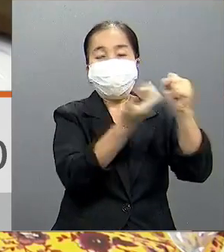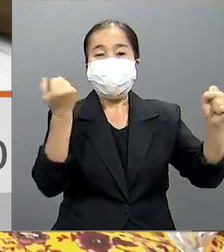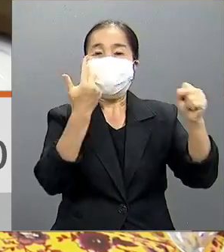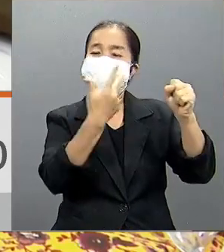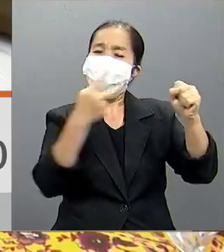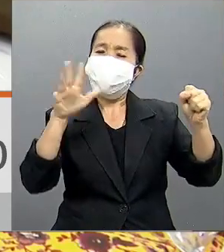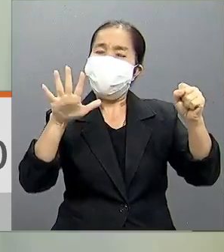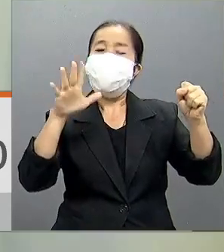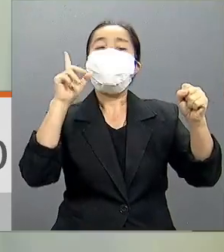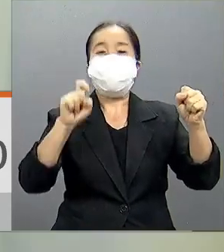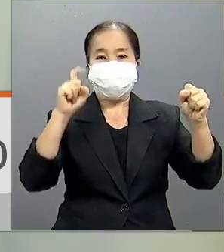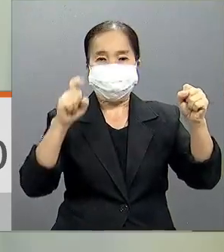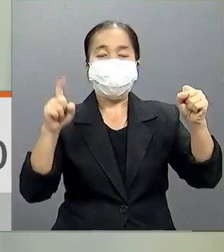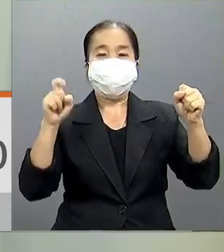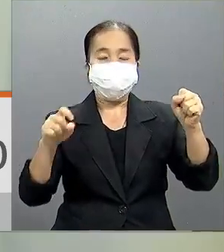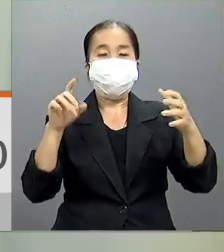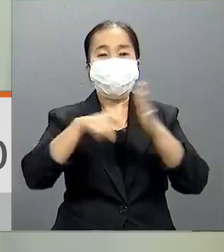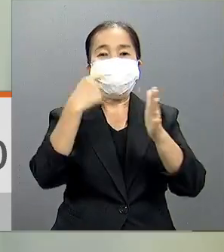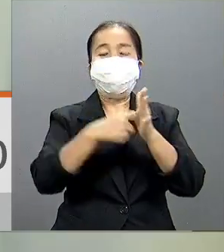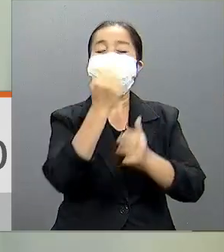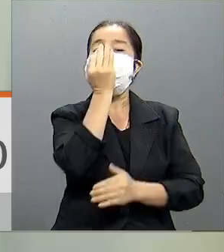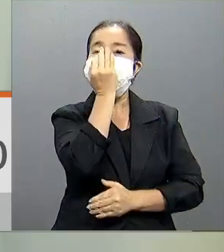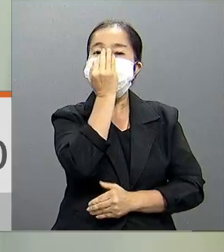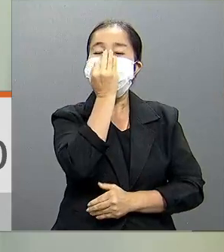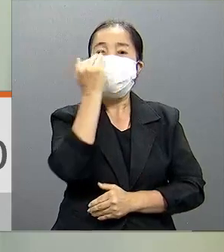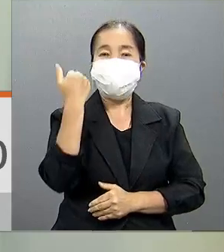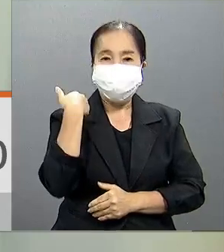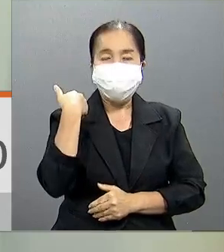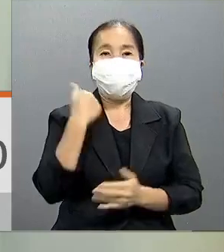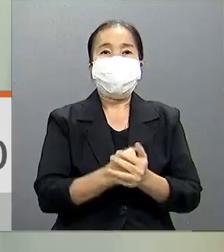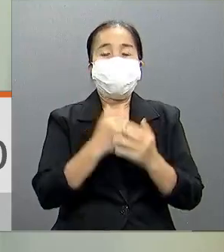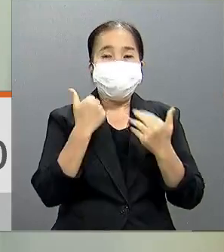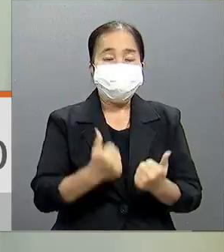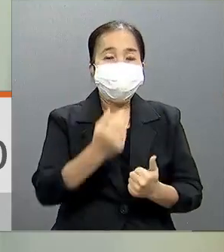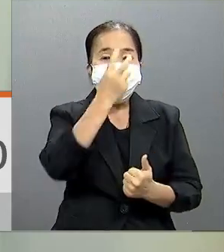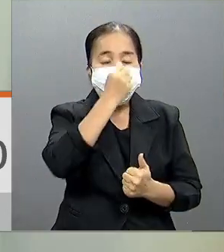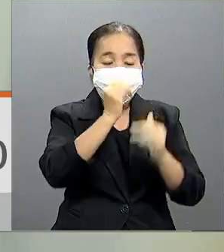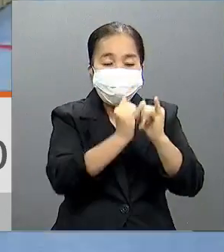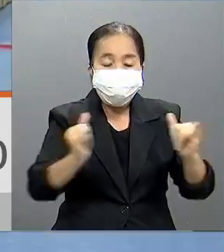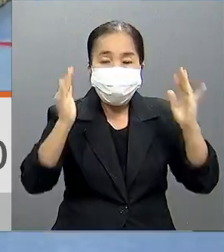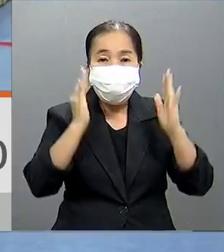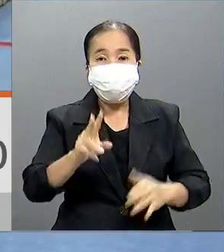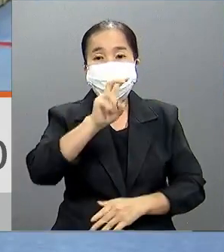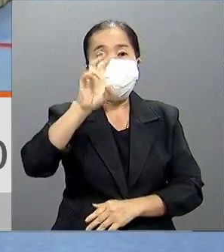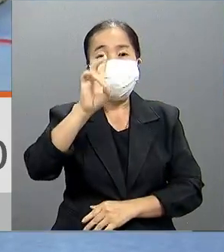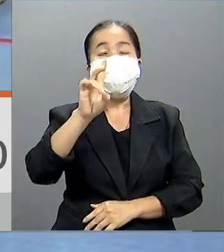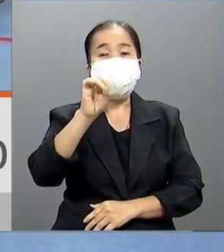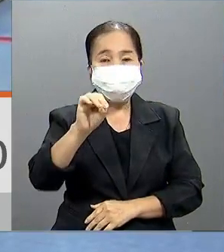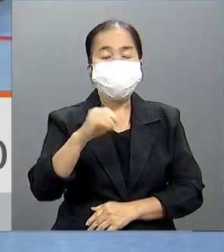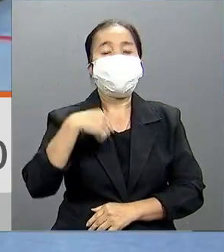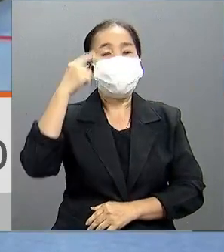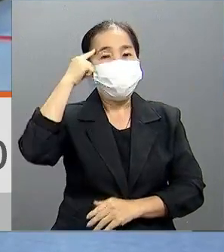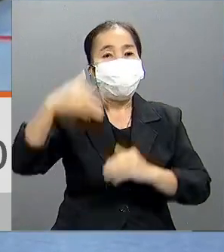ผู้ที่ต้องใช้เครื่องช่วยหายใจของวันที่ 2พฤษภาคมจำนวน 270คนมีโอกาสที่จะเสียชีวิต